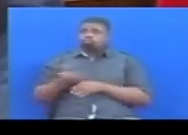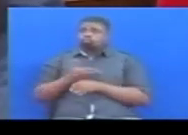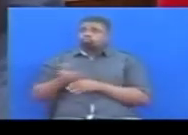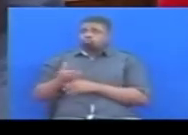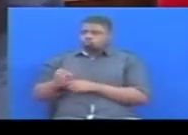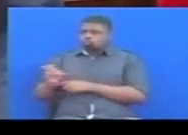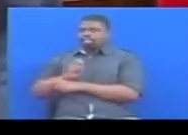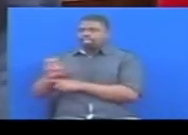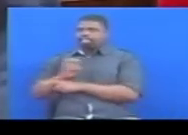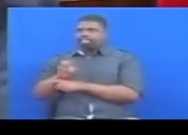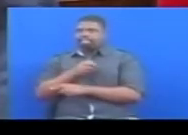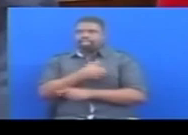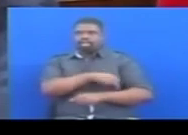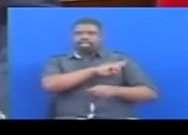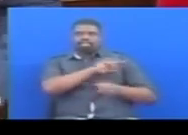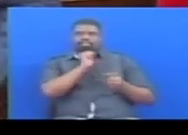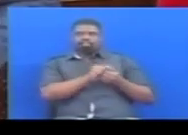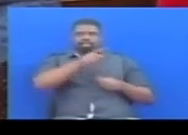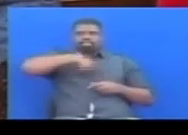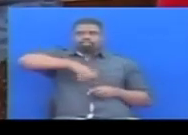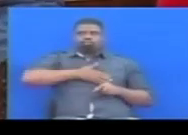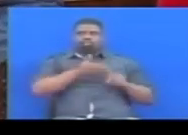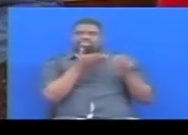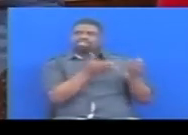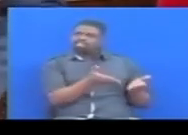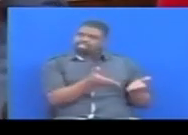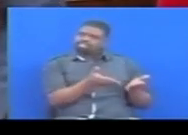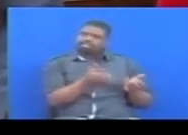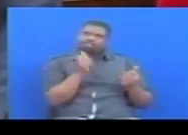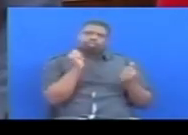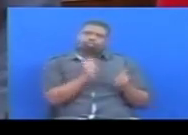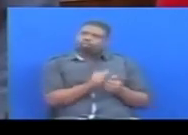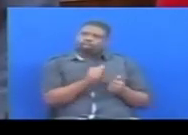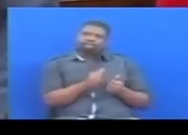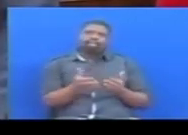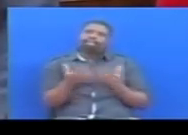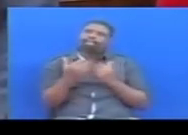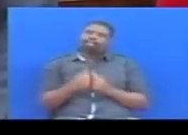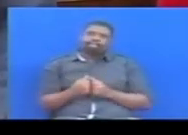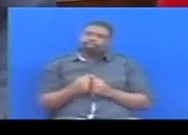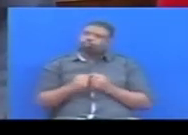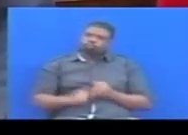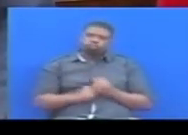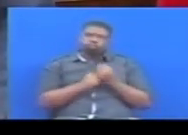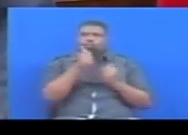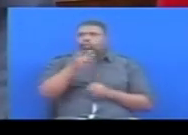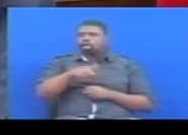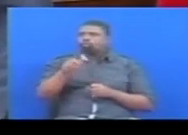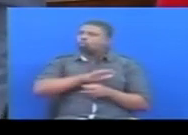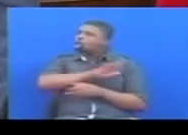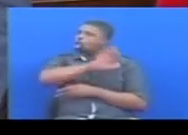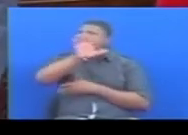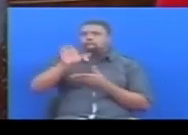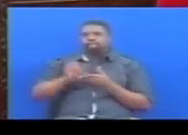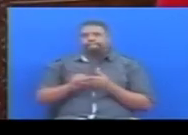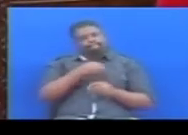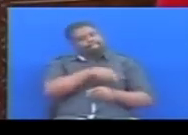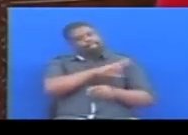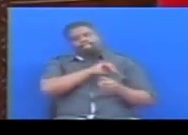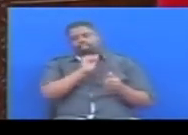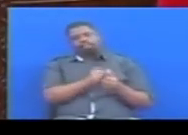ulinzi wa rasilimali zetu hizi ni swala ambalo linahitaji kuungwa mkono na wananchi wote. Rasilimali hizi